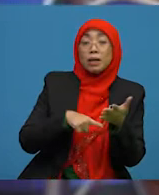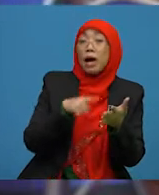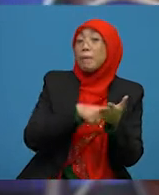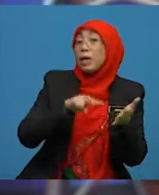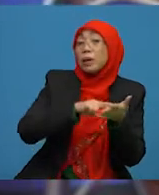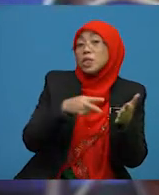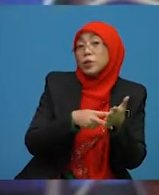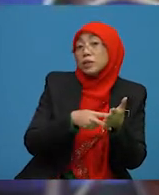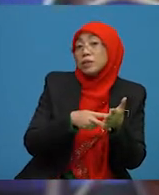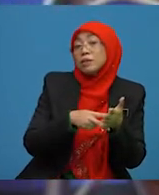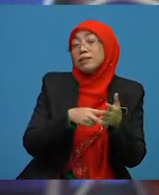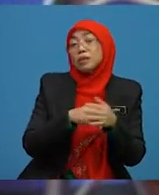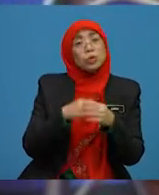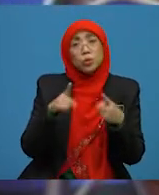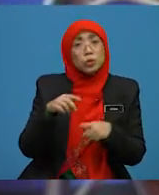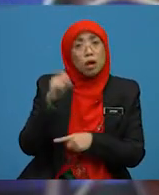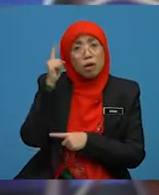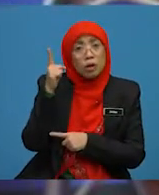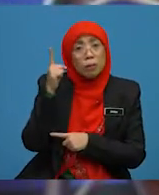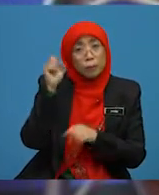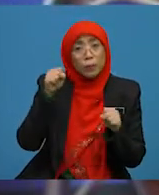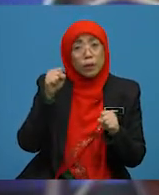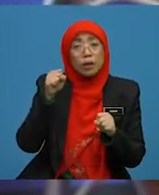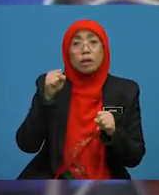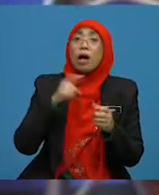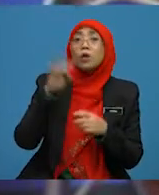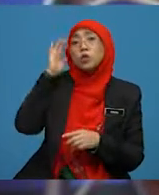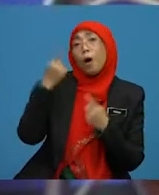Adakah pelajar dapat menjawab soalan ini?